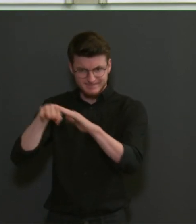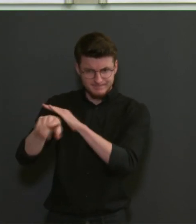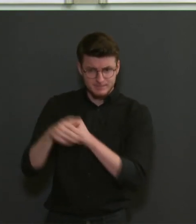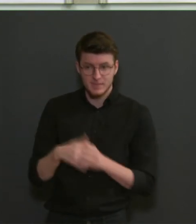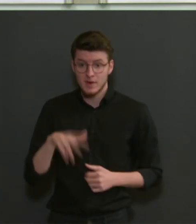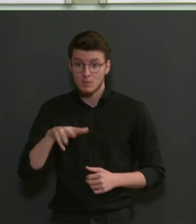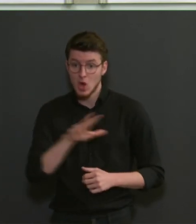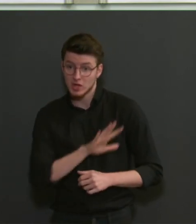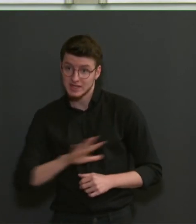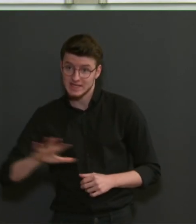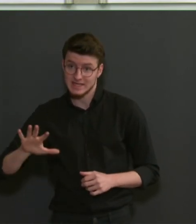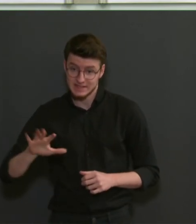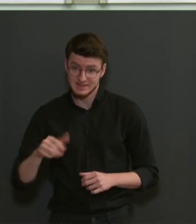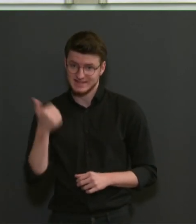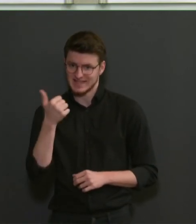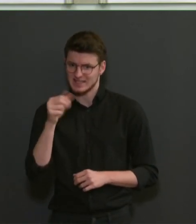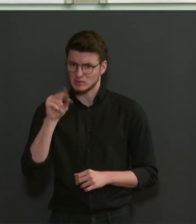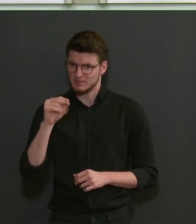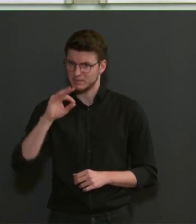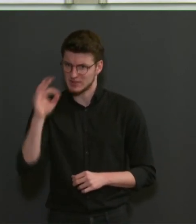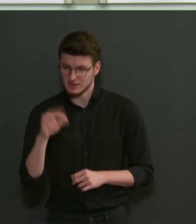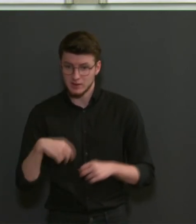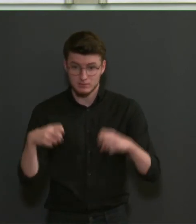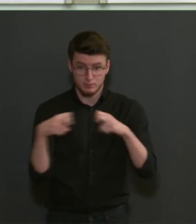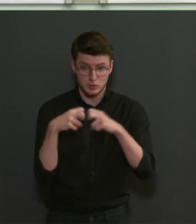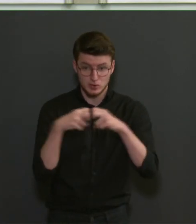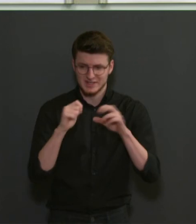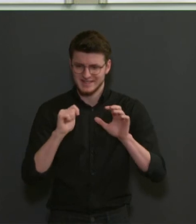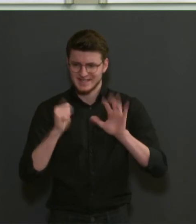Brussel 16%.